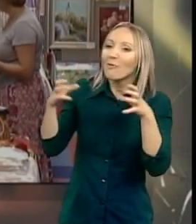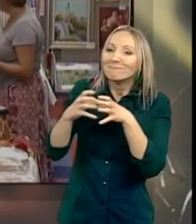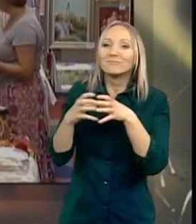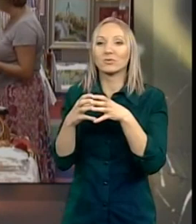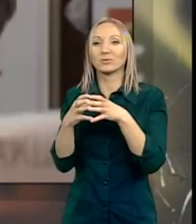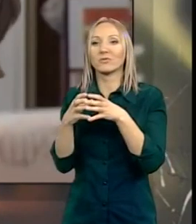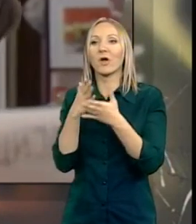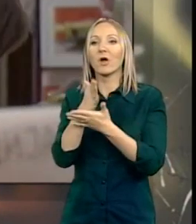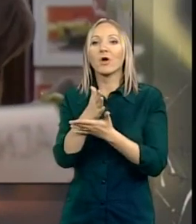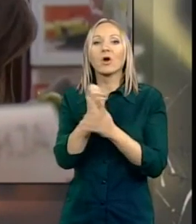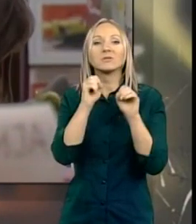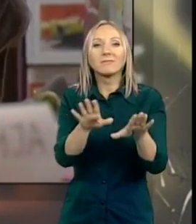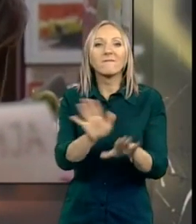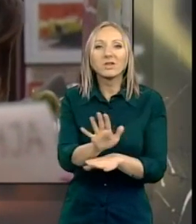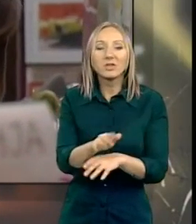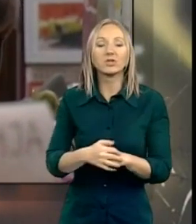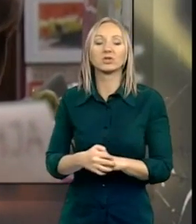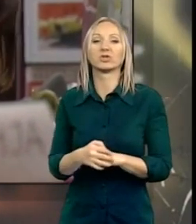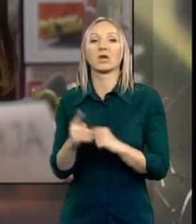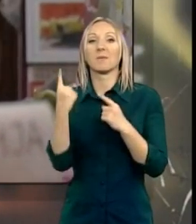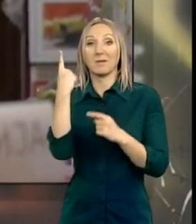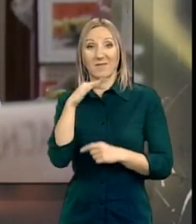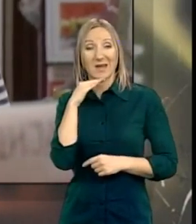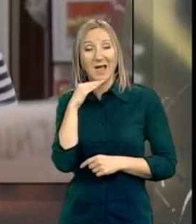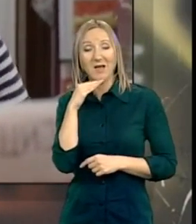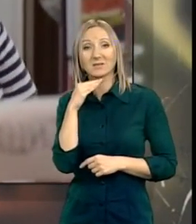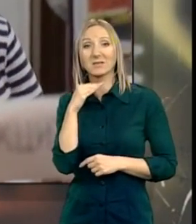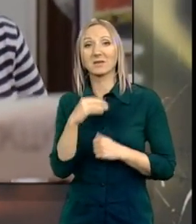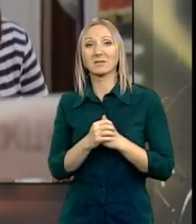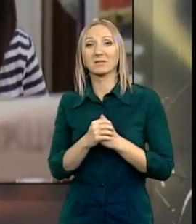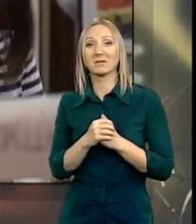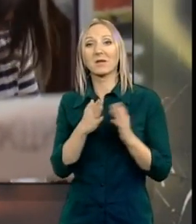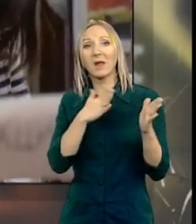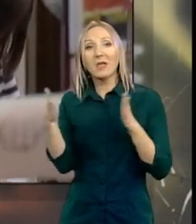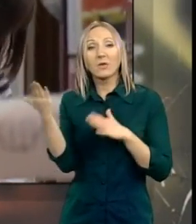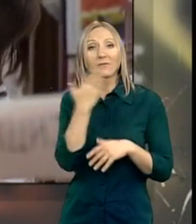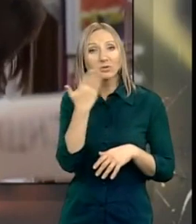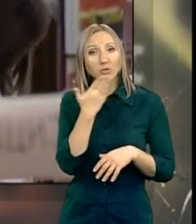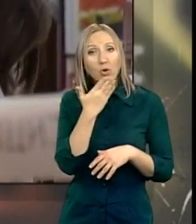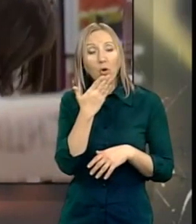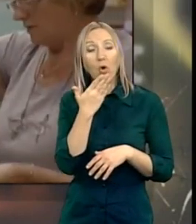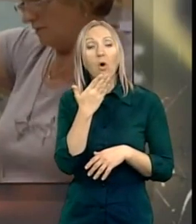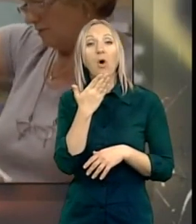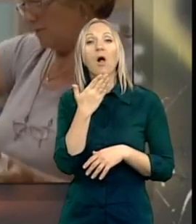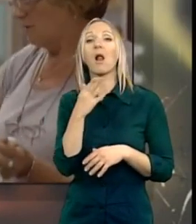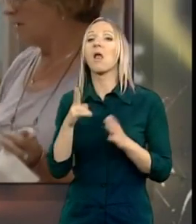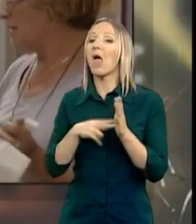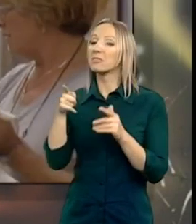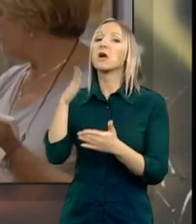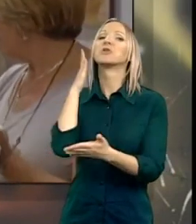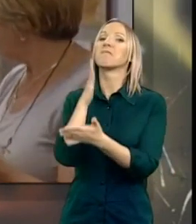i kroz vrtić i kroz taj prvi razred te redovne škole znači